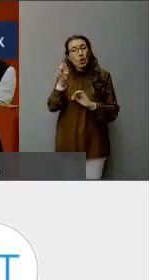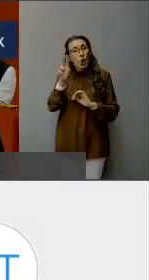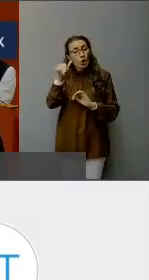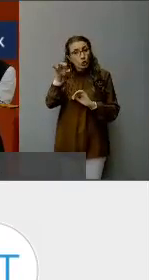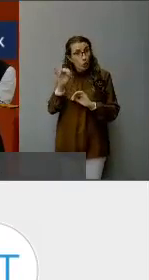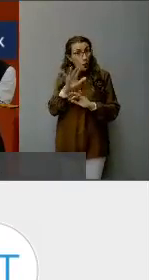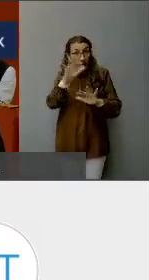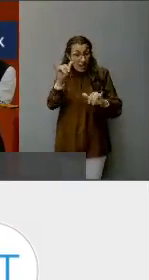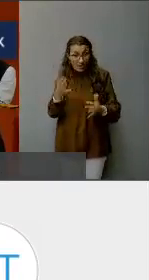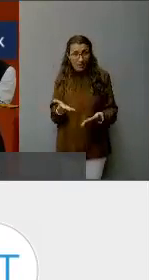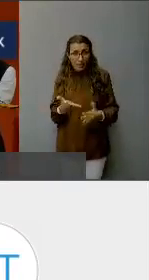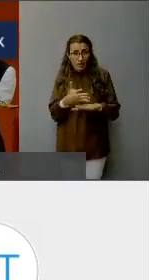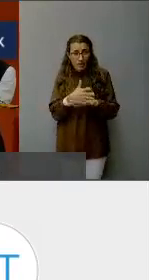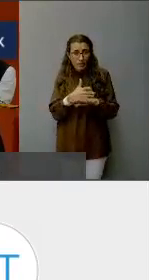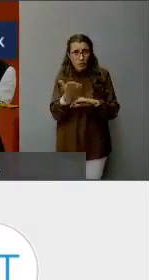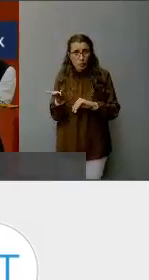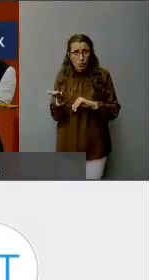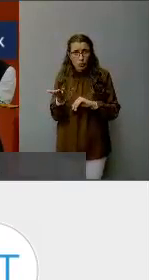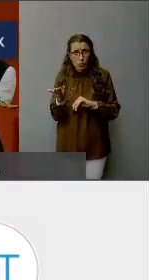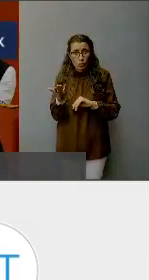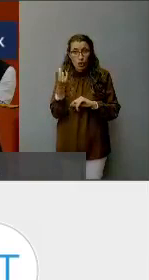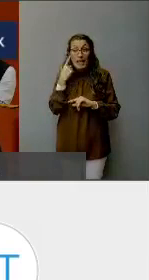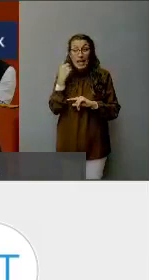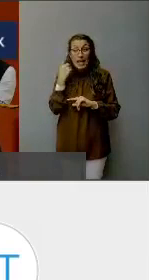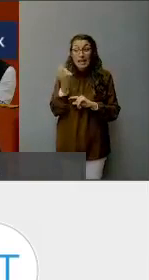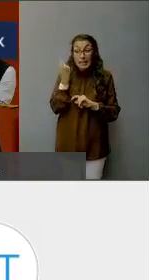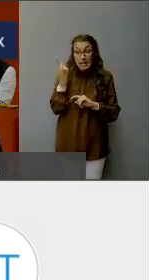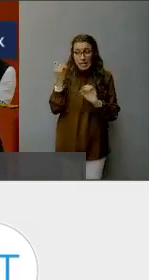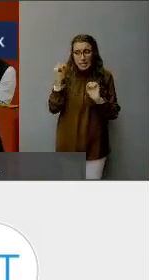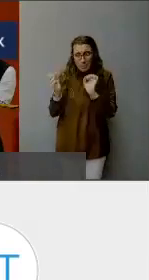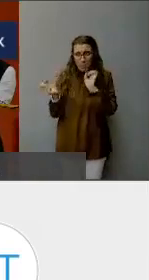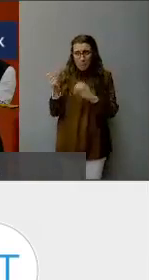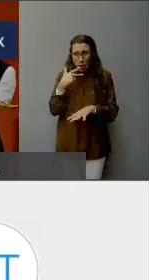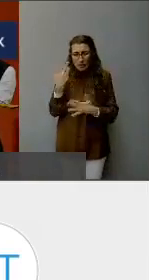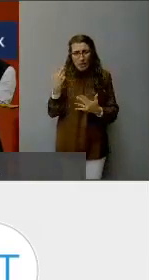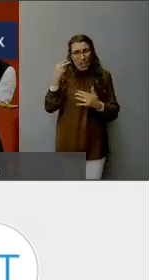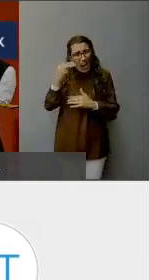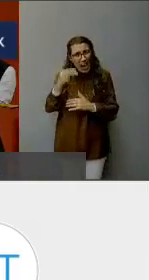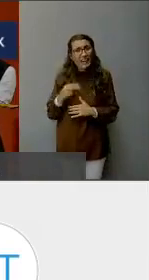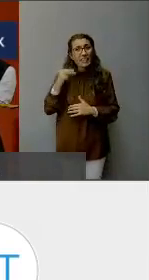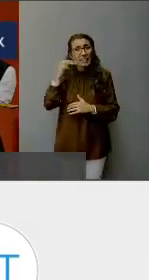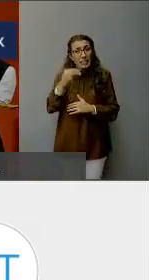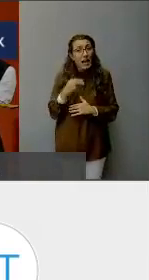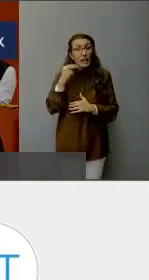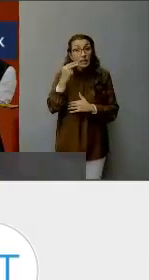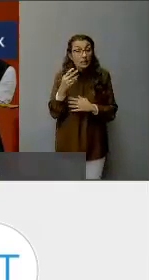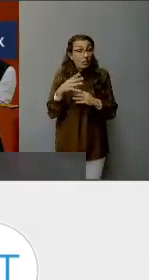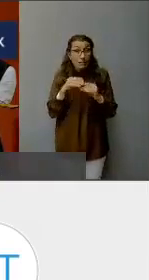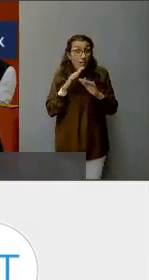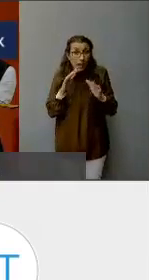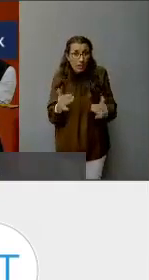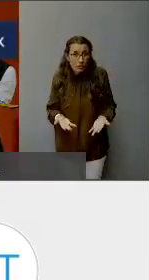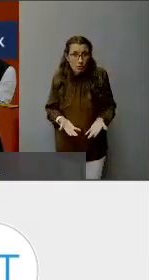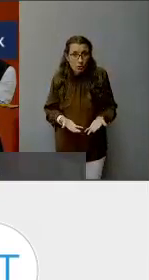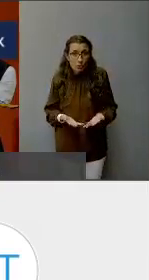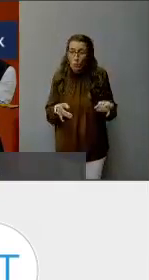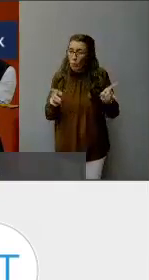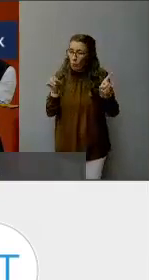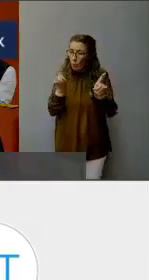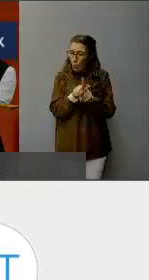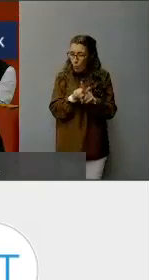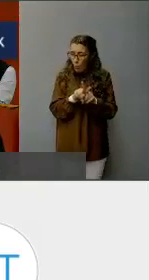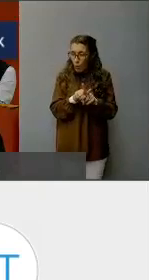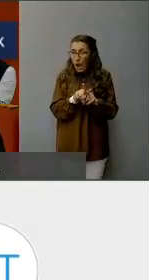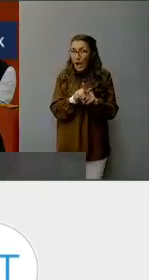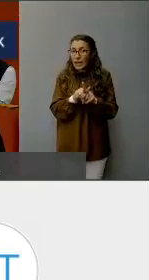che poteva esserci poteva esprimerlo vuol dire già in tutti questi anni non è mai stato fatto come non è mai stato fatto neanche la